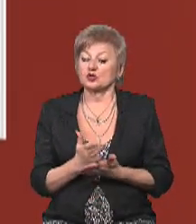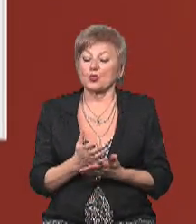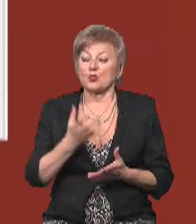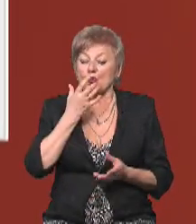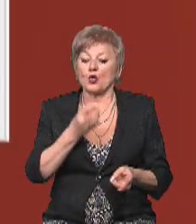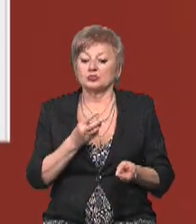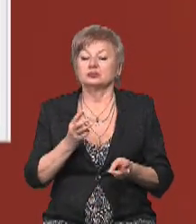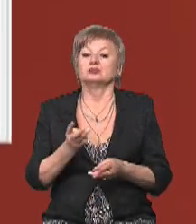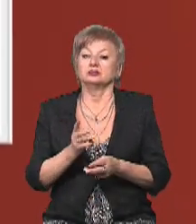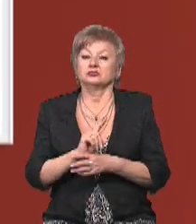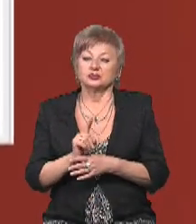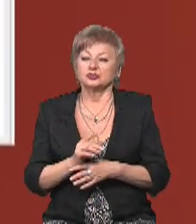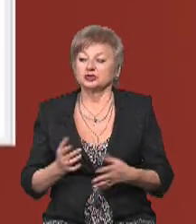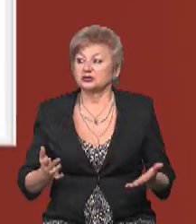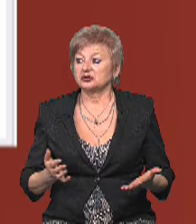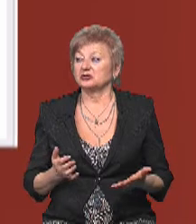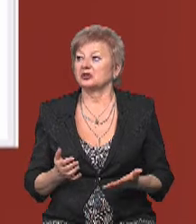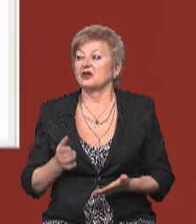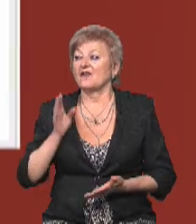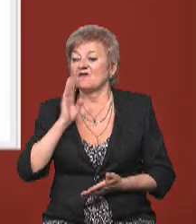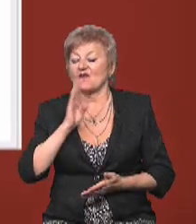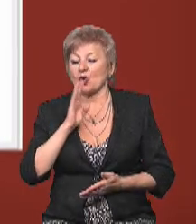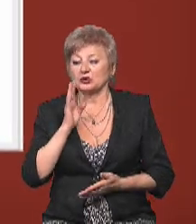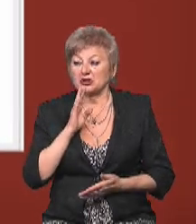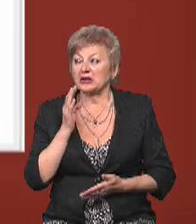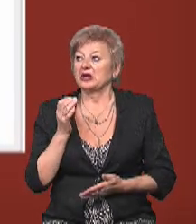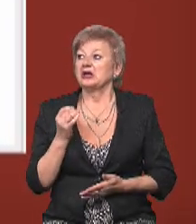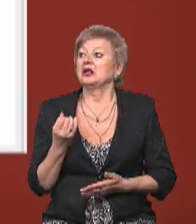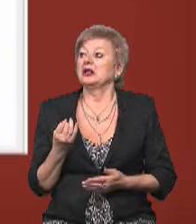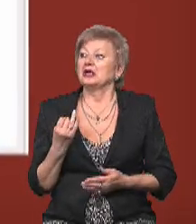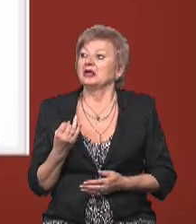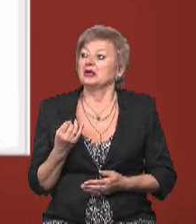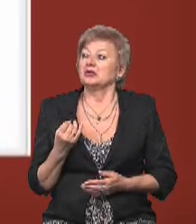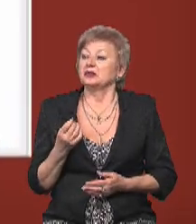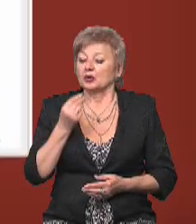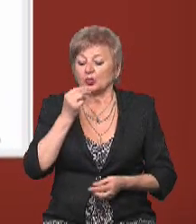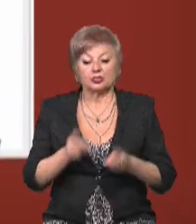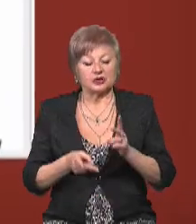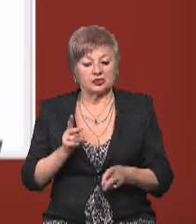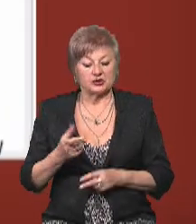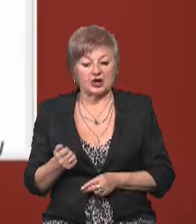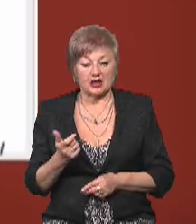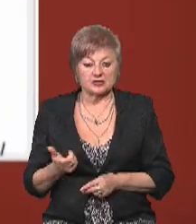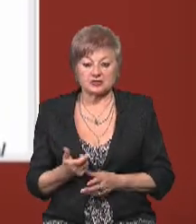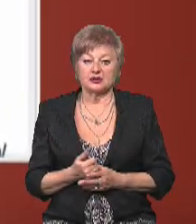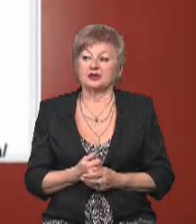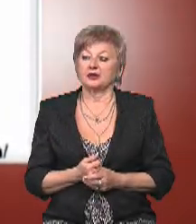опалювальні прилади, нагрівачі води і газові плити для приготування їжі. І